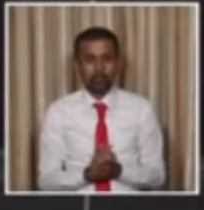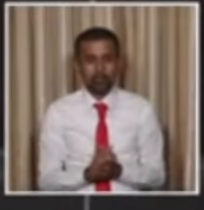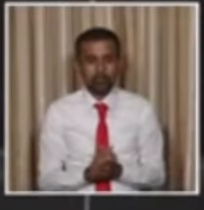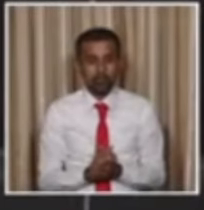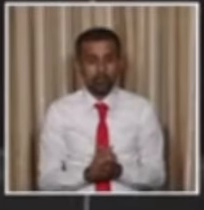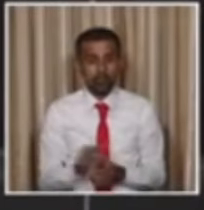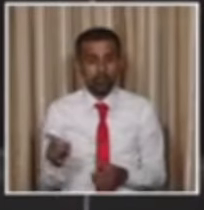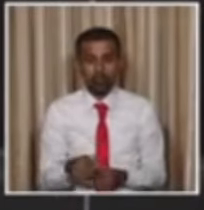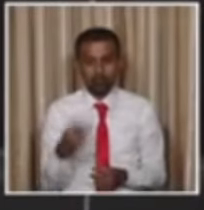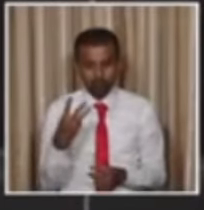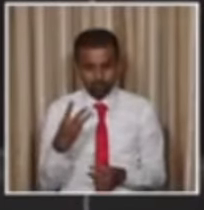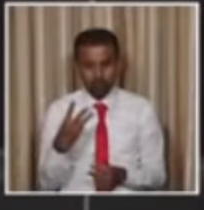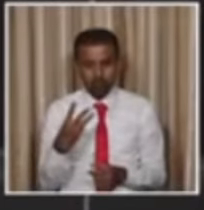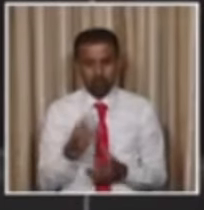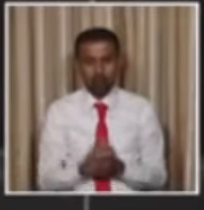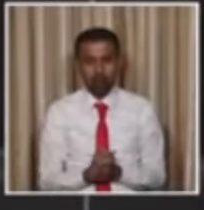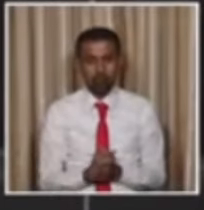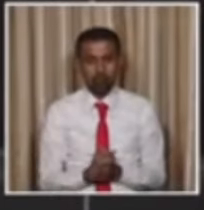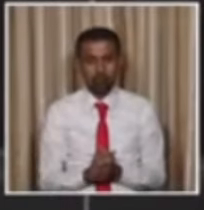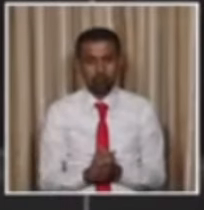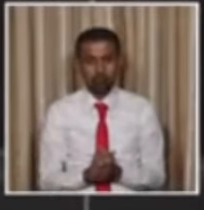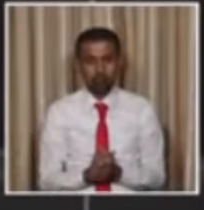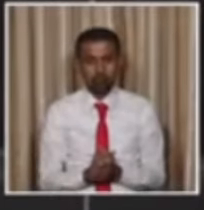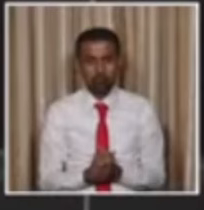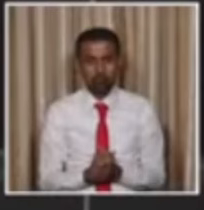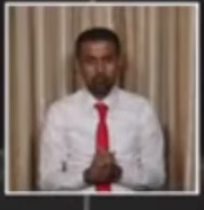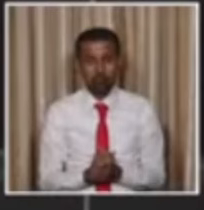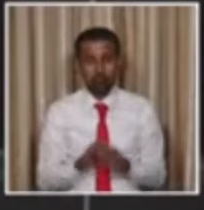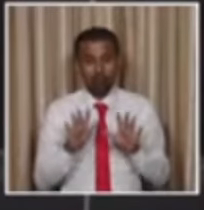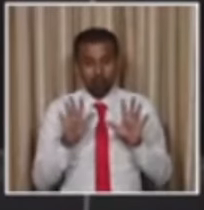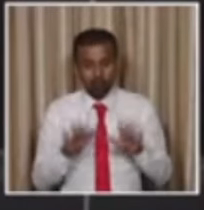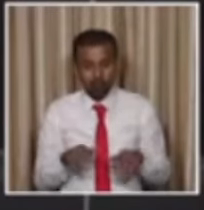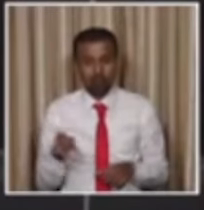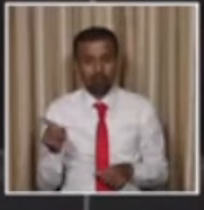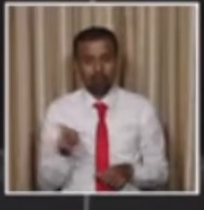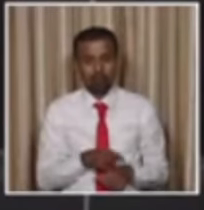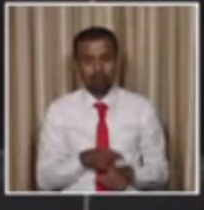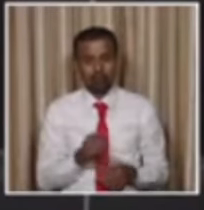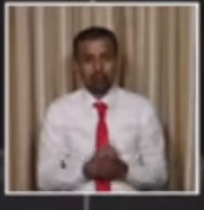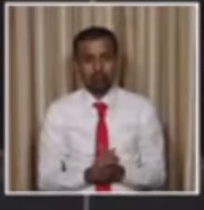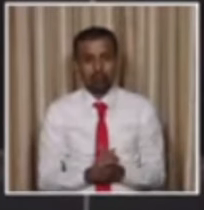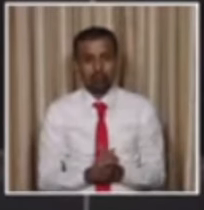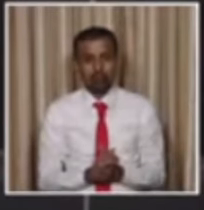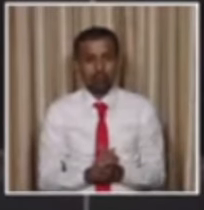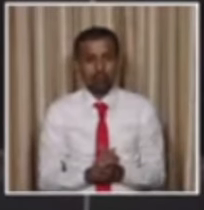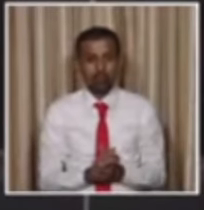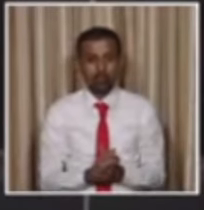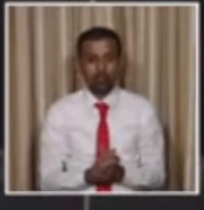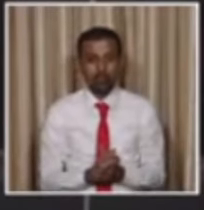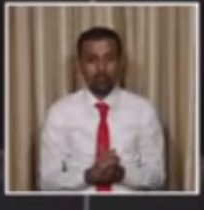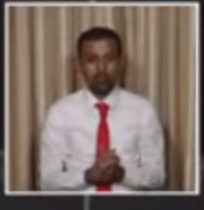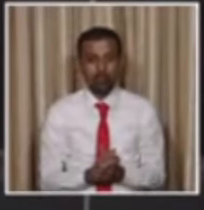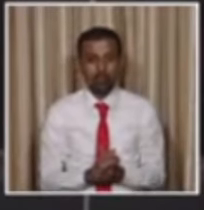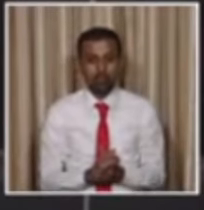පාර්ලිමේන්තුවේ දවස් 3ක්ම වෙන් කරන ලද විවාදයේ අවසාන දවසයි. ඒ සඳහන් වන්නේ ගරු